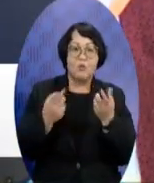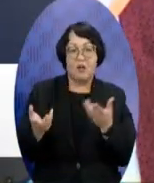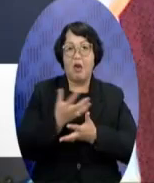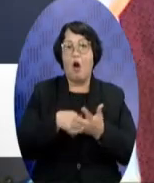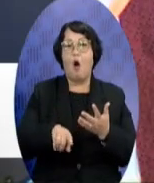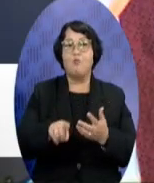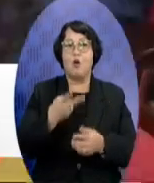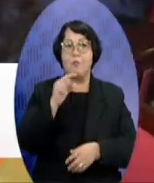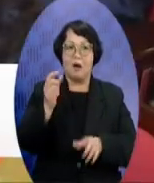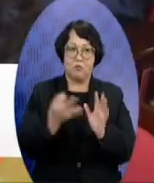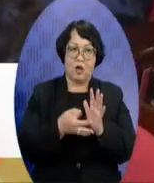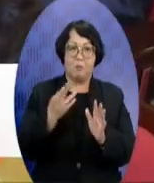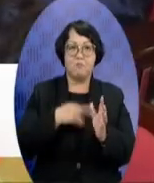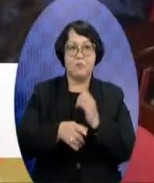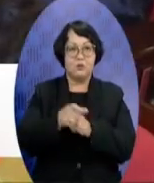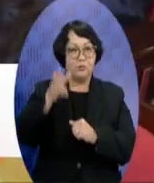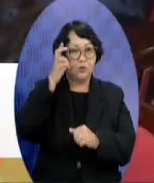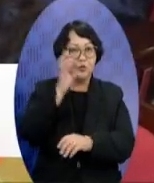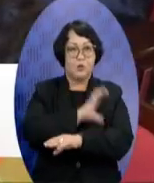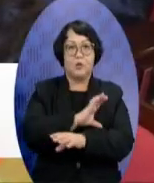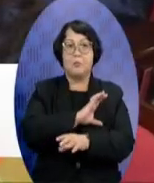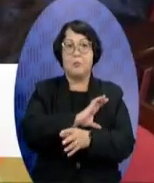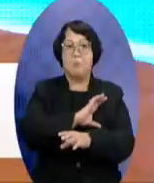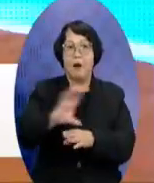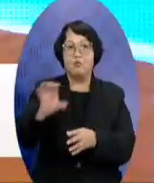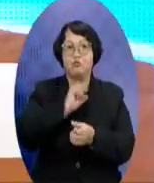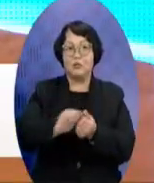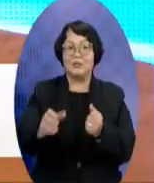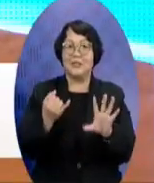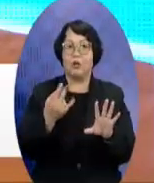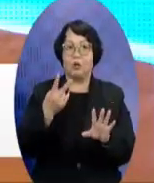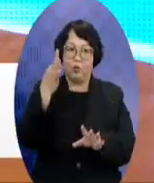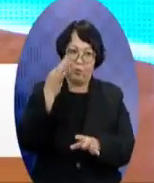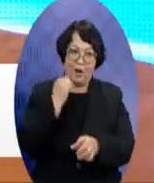онд мэрэгжлийн боловсрол сургалтын байгууллагыг төгсөгчдийн 62% нь